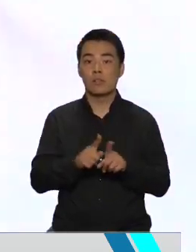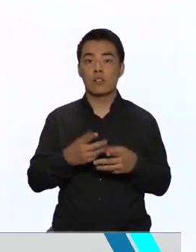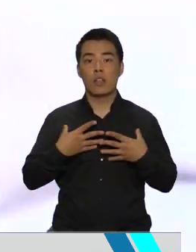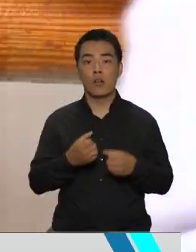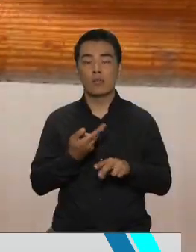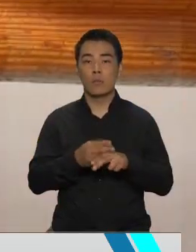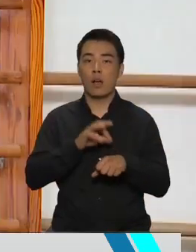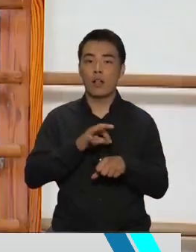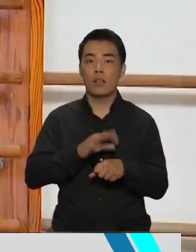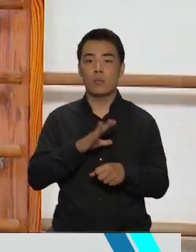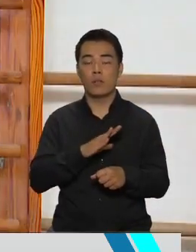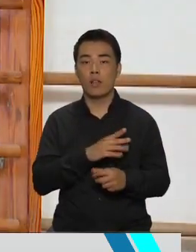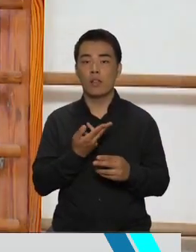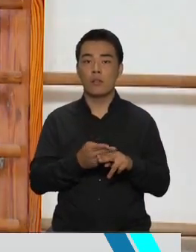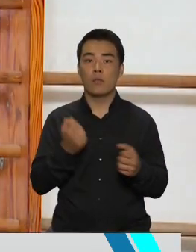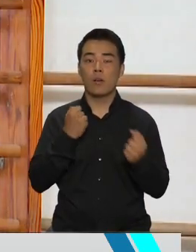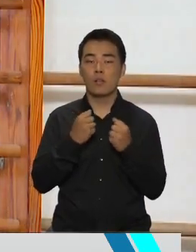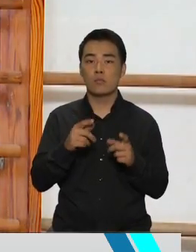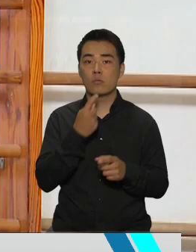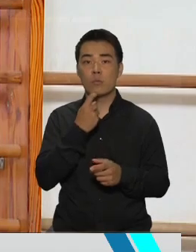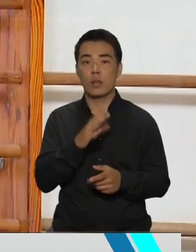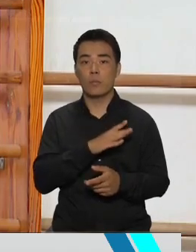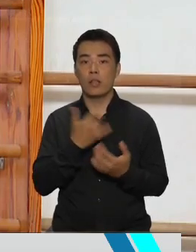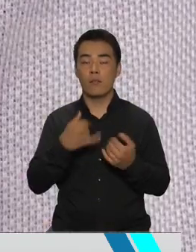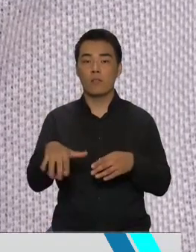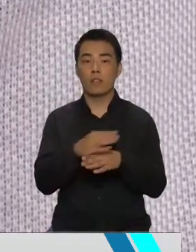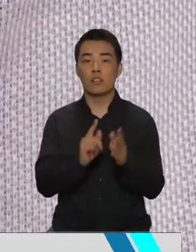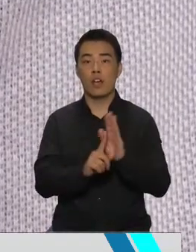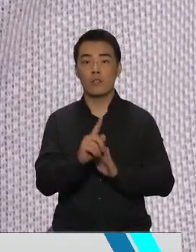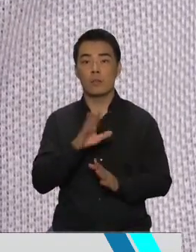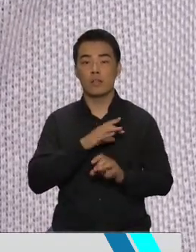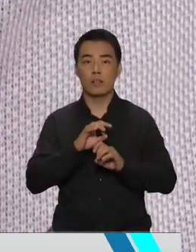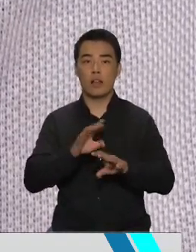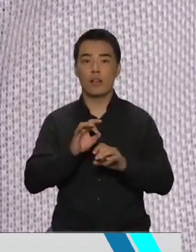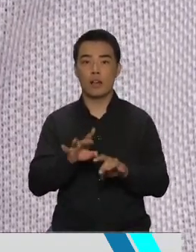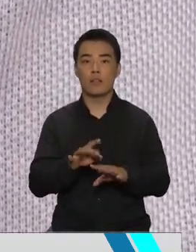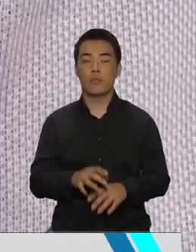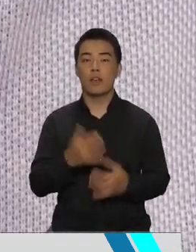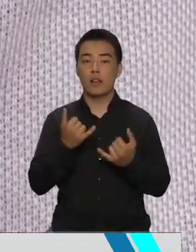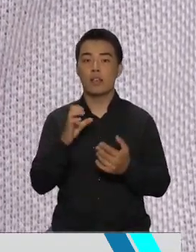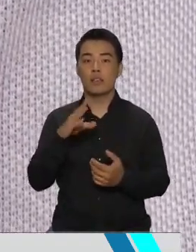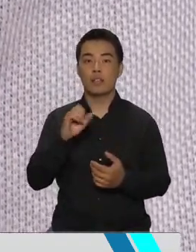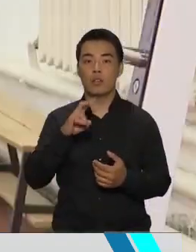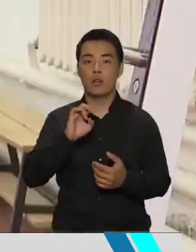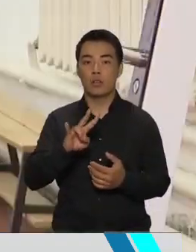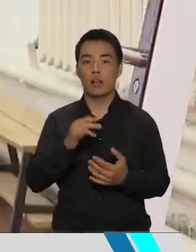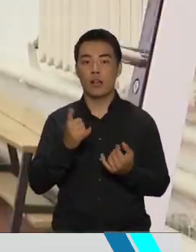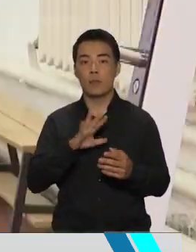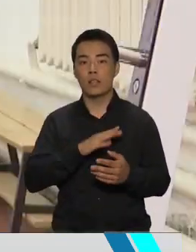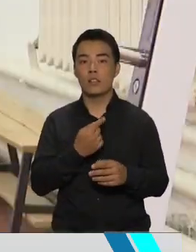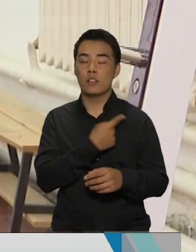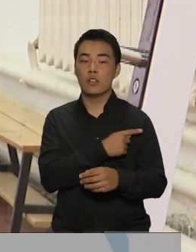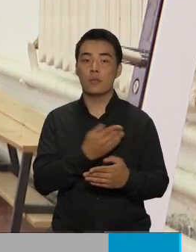бастаған. Буындар ауырып, бір қолын қимылдата алмай қалады. Барлығы осыдан басталды, дейді қарт желаяқ. Стадионе я лечила